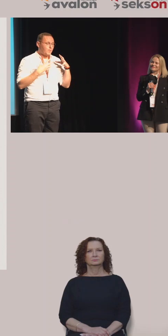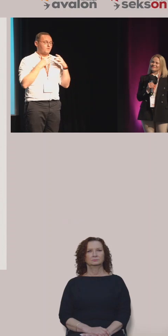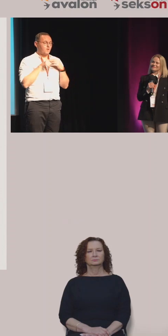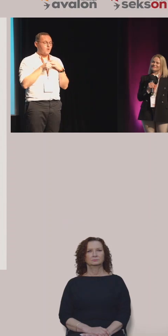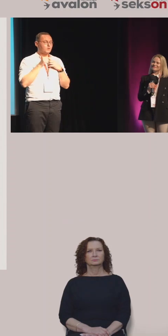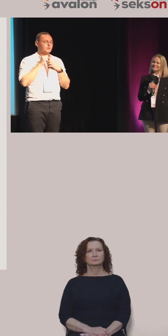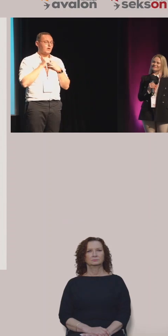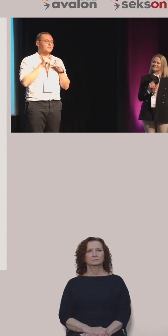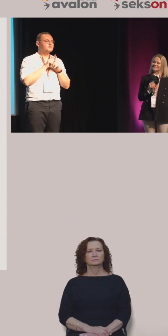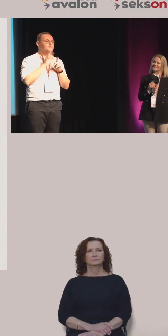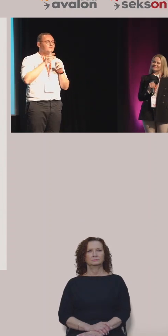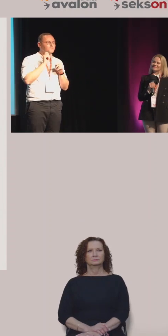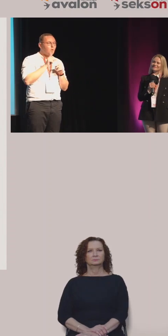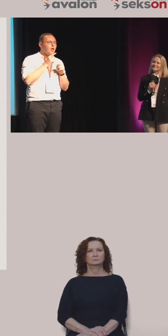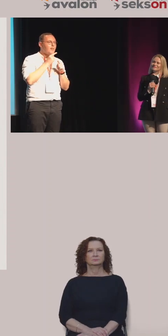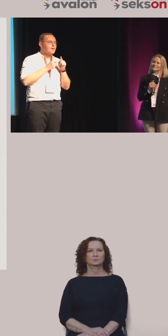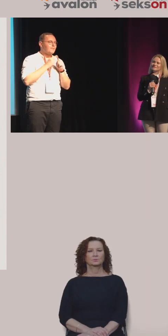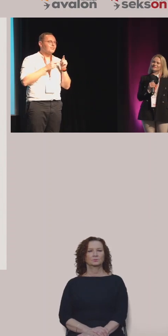Ma swoją morfologię.